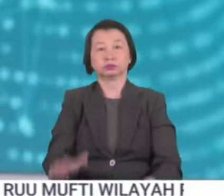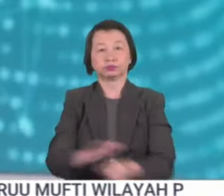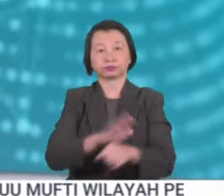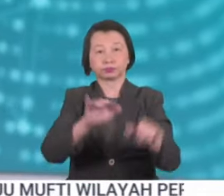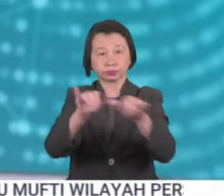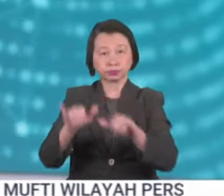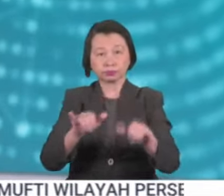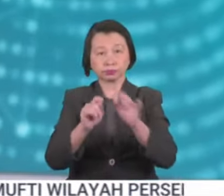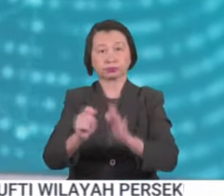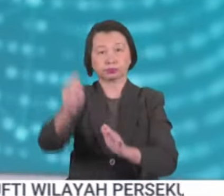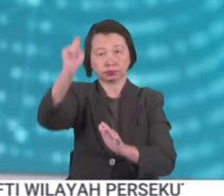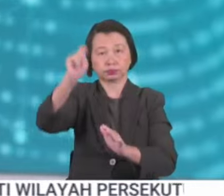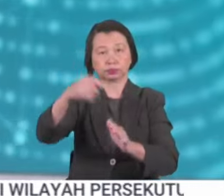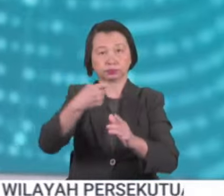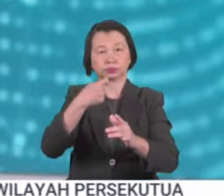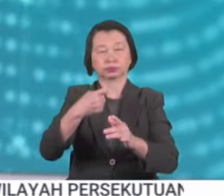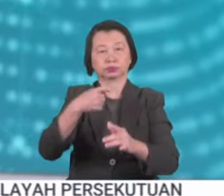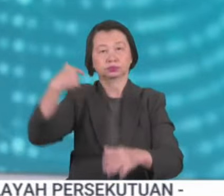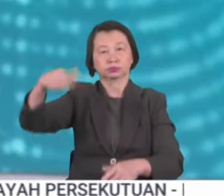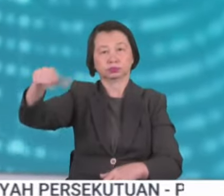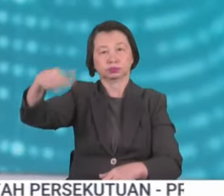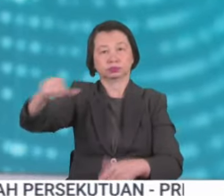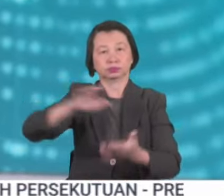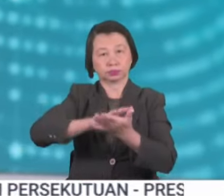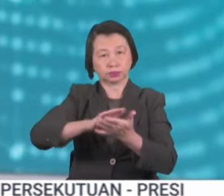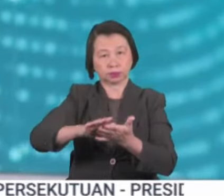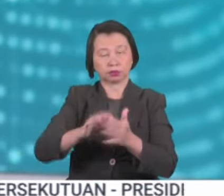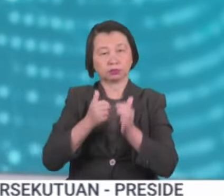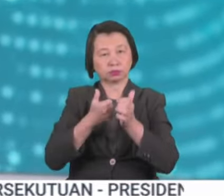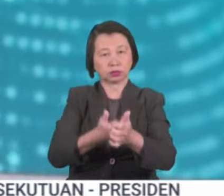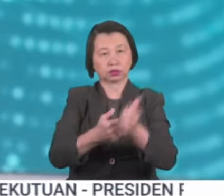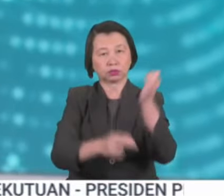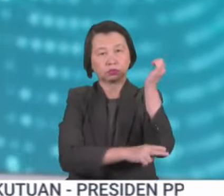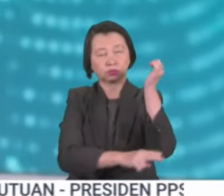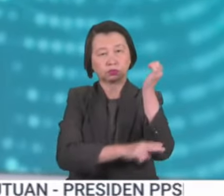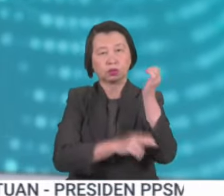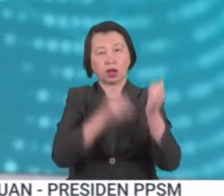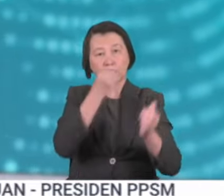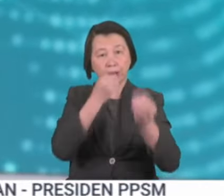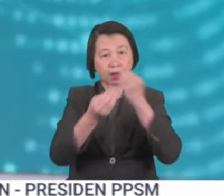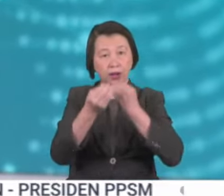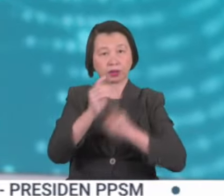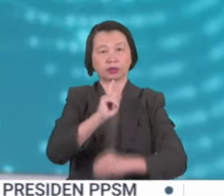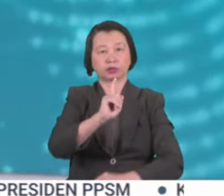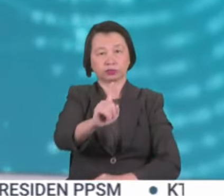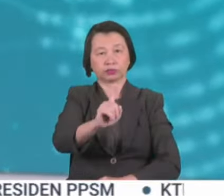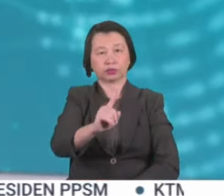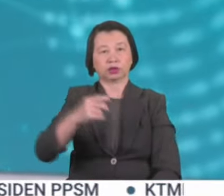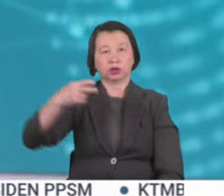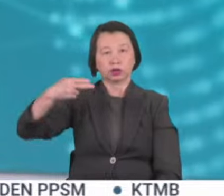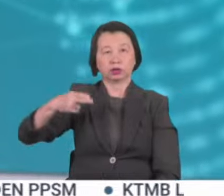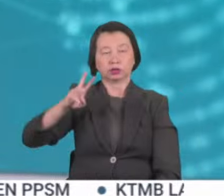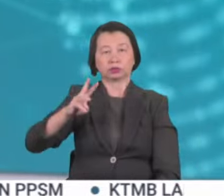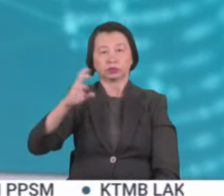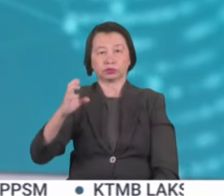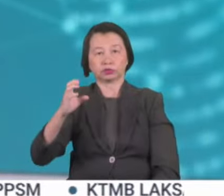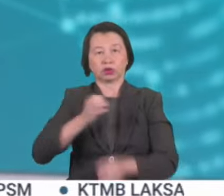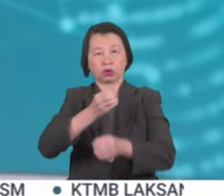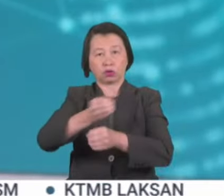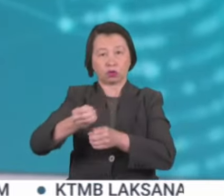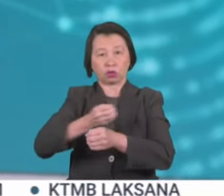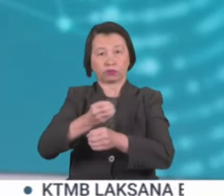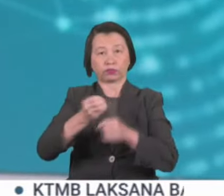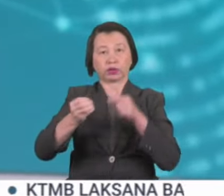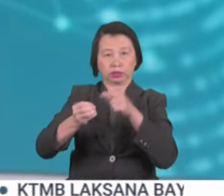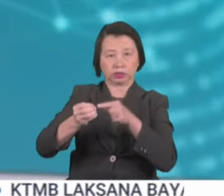Penuhi piawaian tertinggi dari segi kualiti, kebersihan dan pematuhan hukum makanan Islam. HWC Coffee